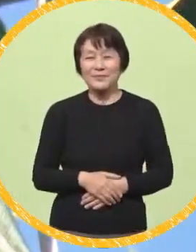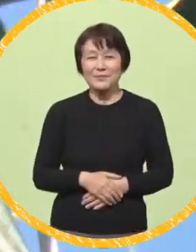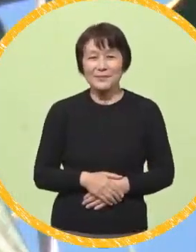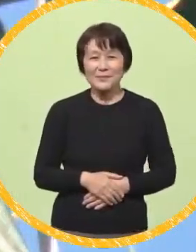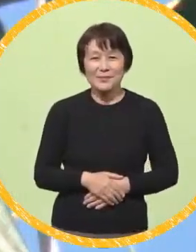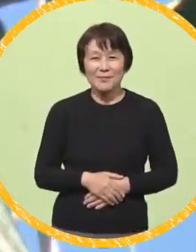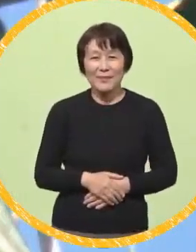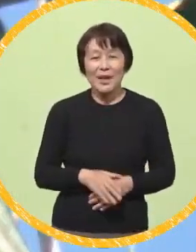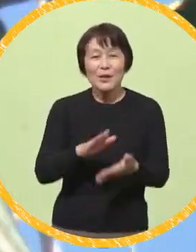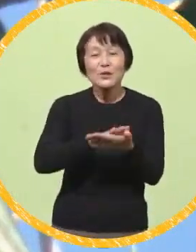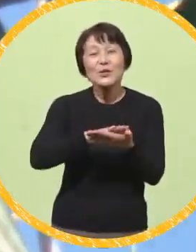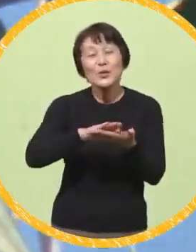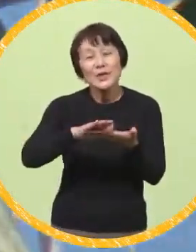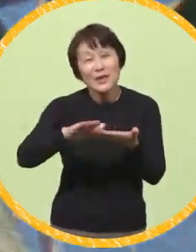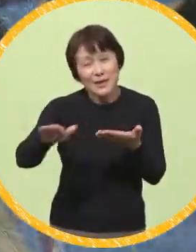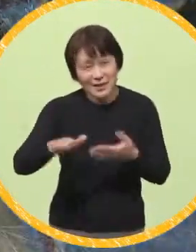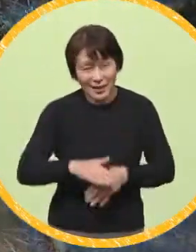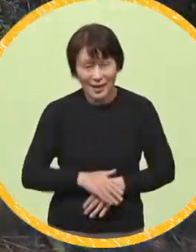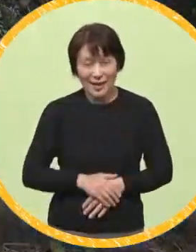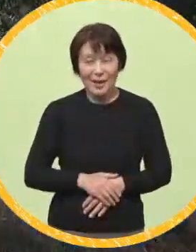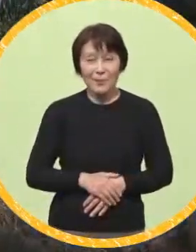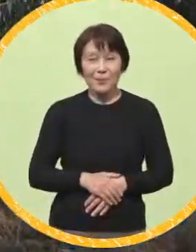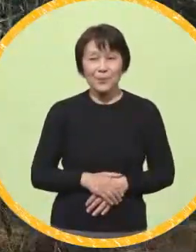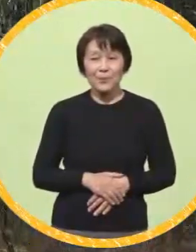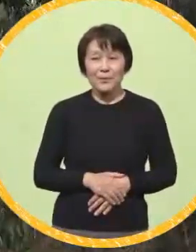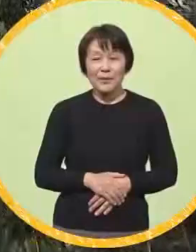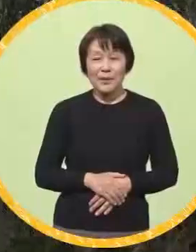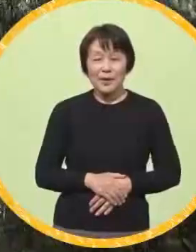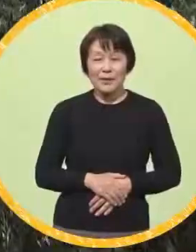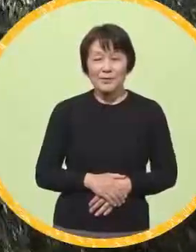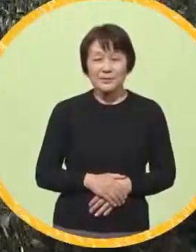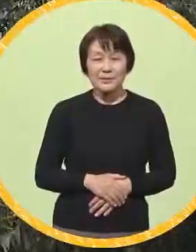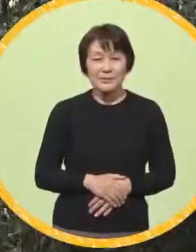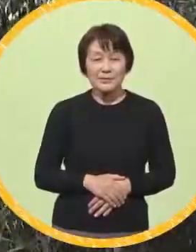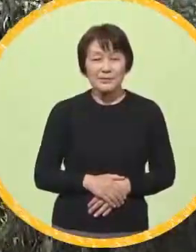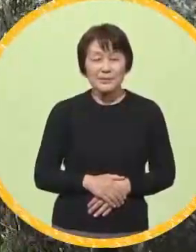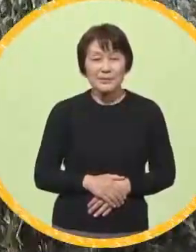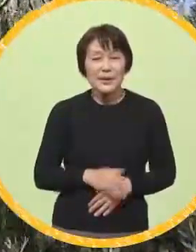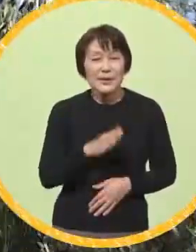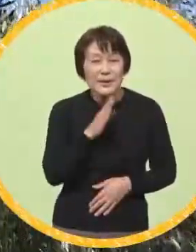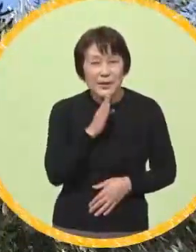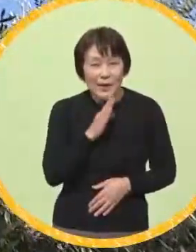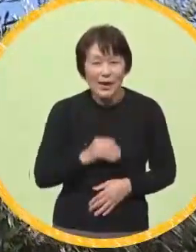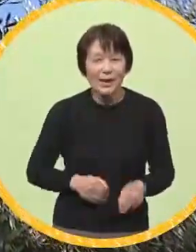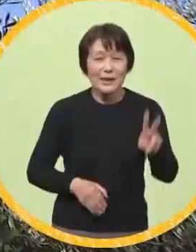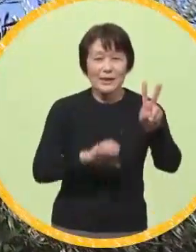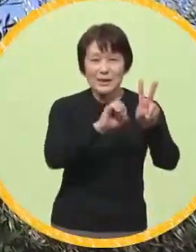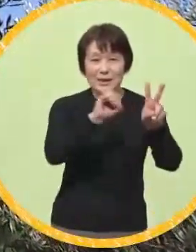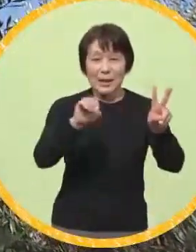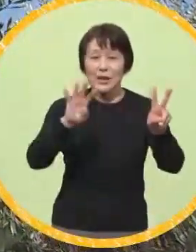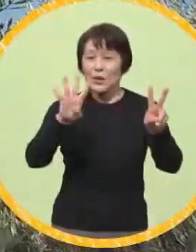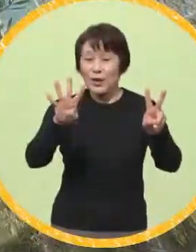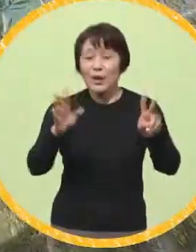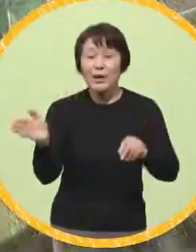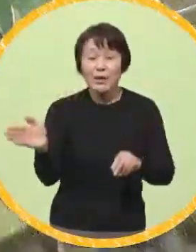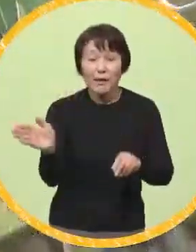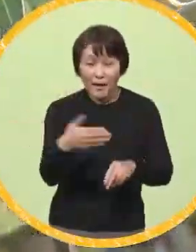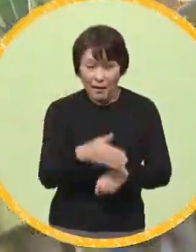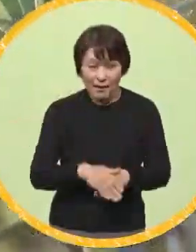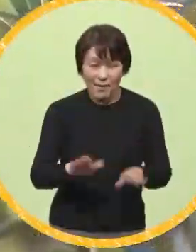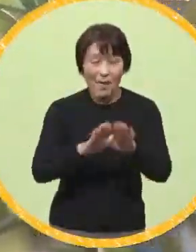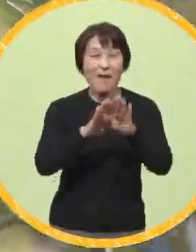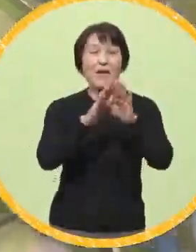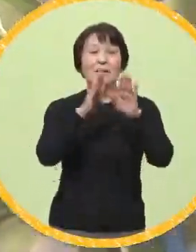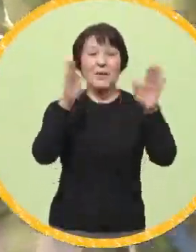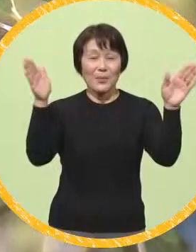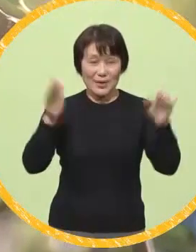わお、美しい。 神奈川でオリーブって ね 取れるんですね。 そうなんですよ。実は2004年から栽培されている湘南オリーブ